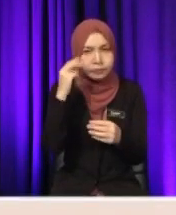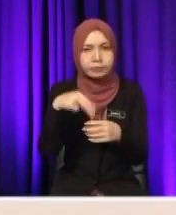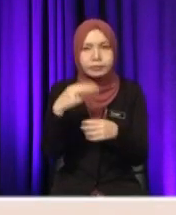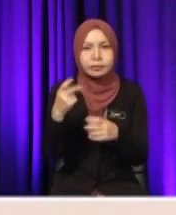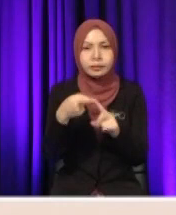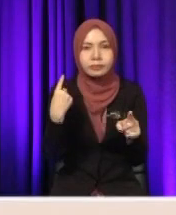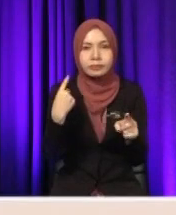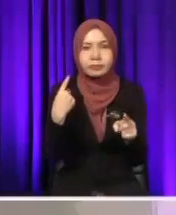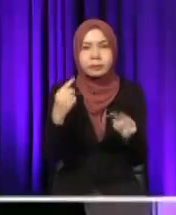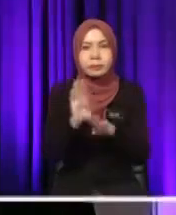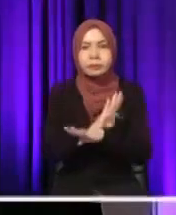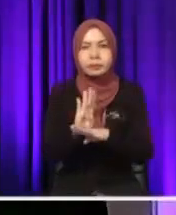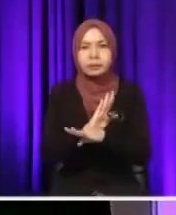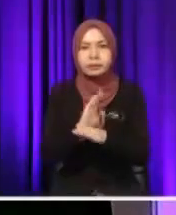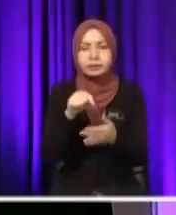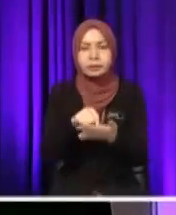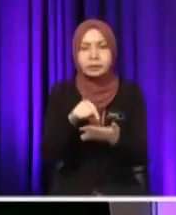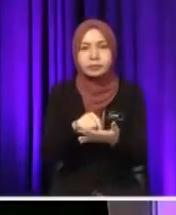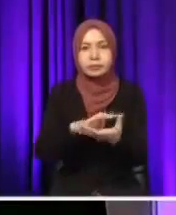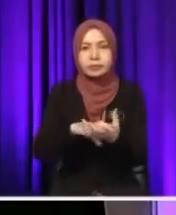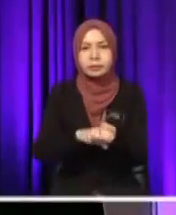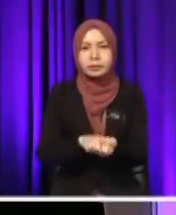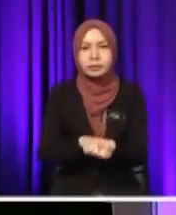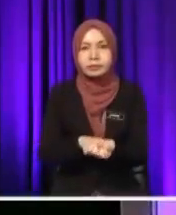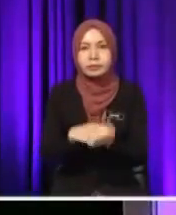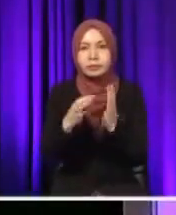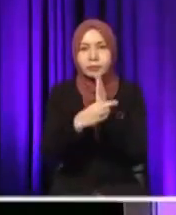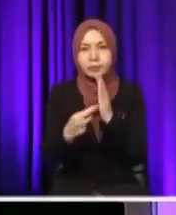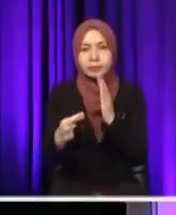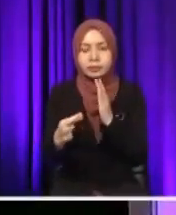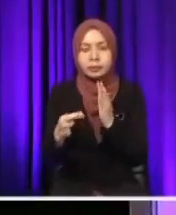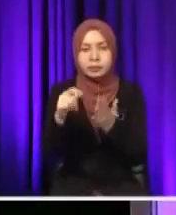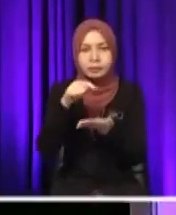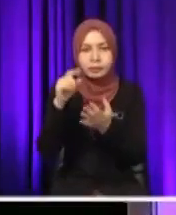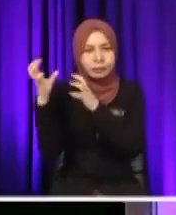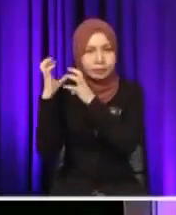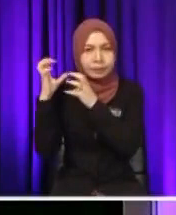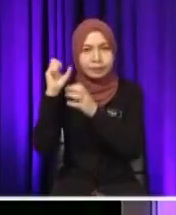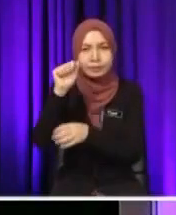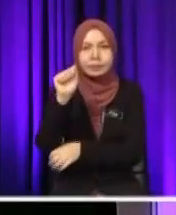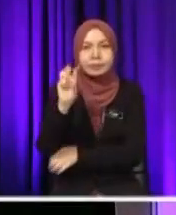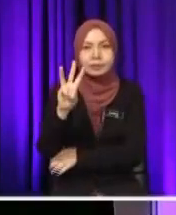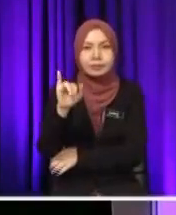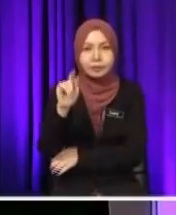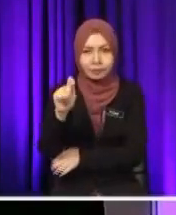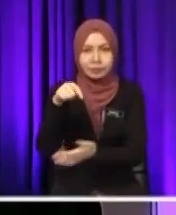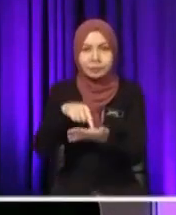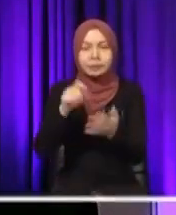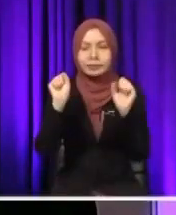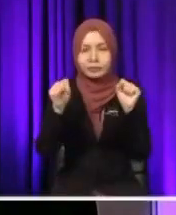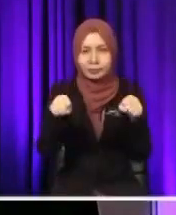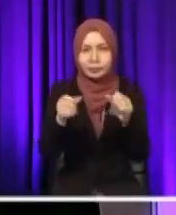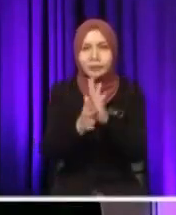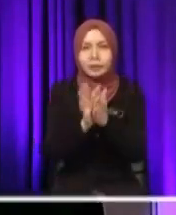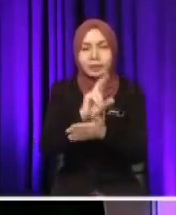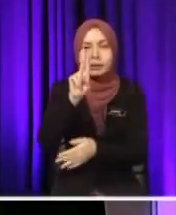kesihatan, minyak sawit ini juga boleh jadikan sebagai umpan makanan ikan. Boleh ke? Boleh. Kita minyak jadikan,